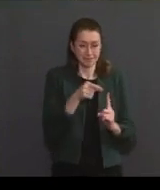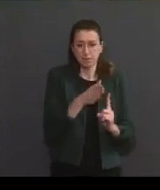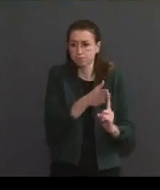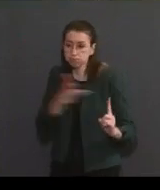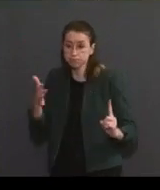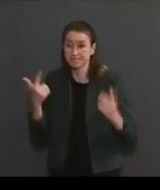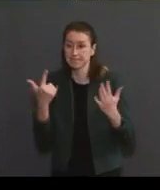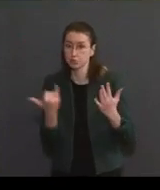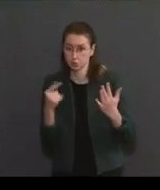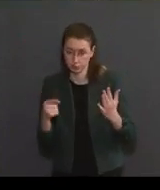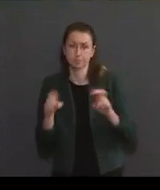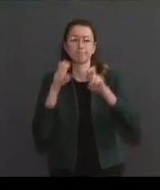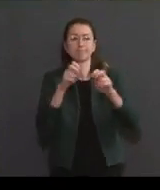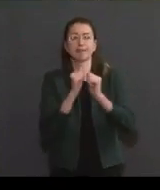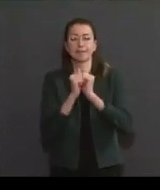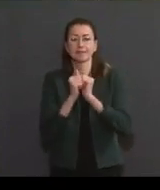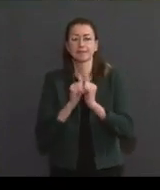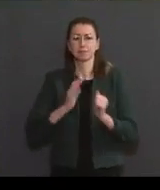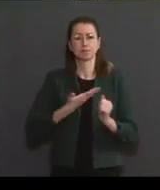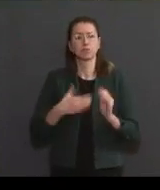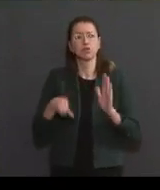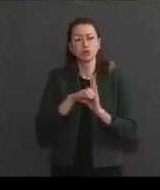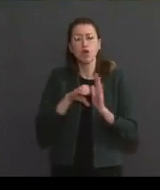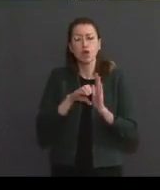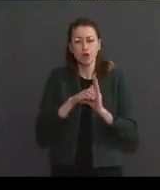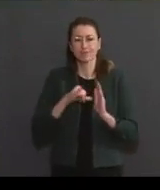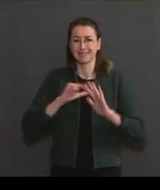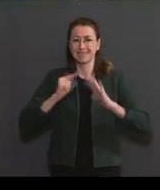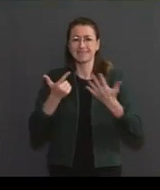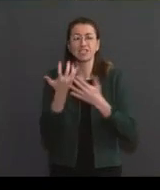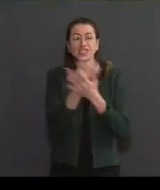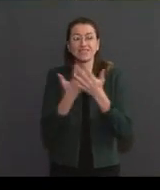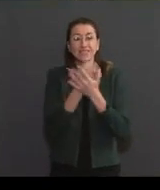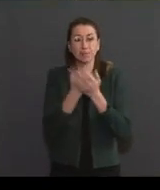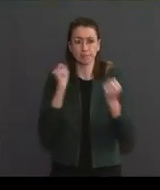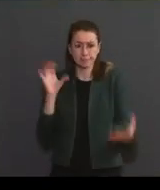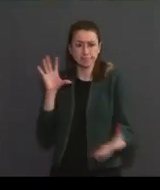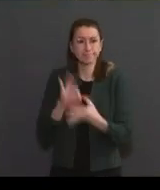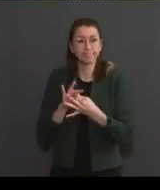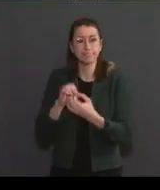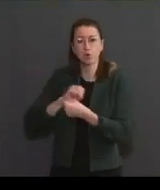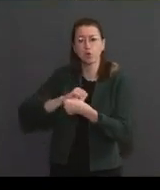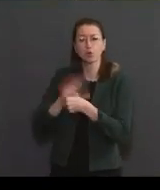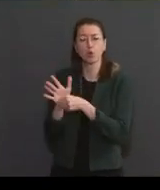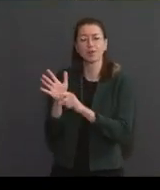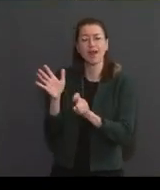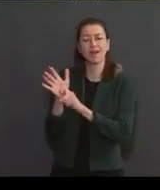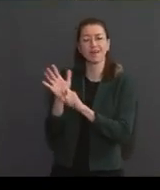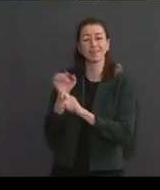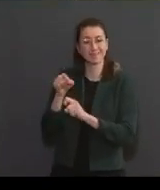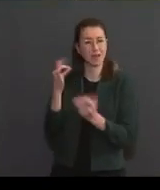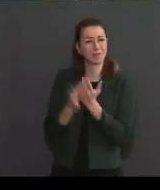de 17 chiffres, et vous allez pouvoir ainsi télécharger un certificat de quarantaine pour